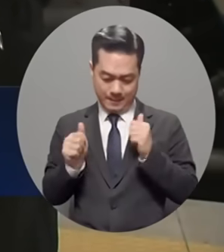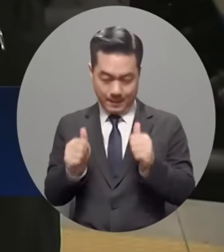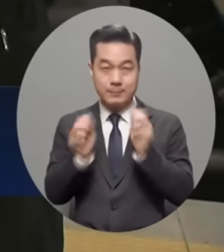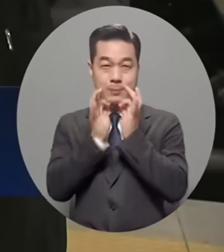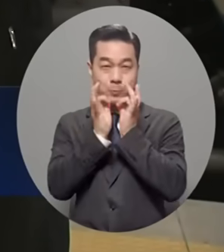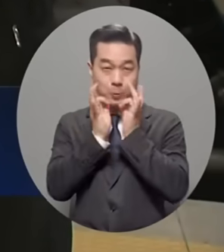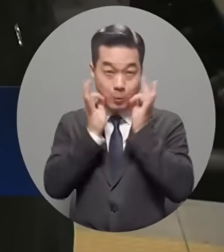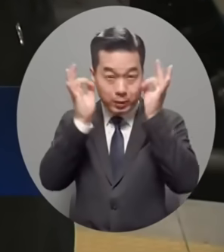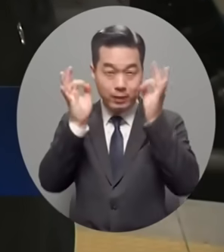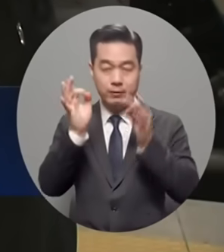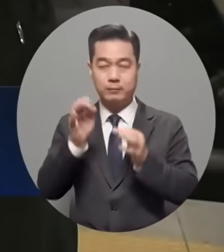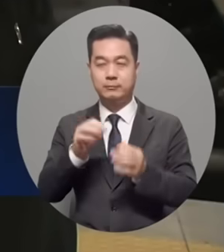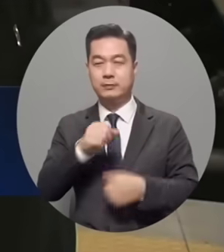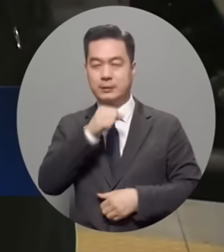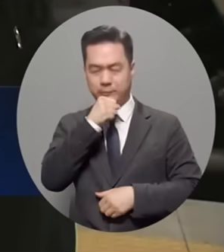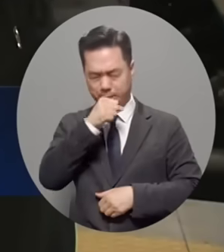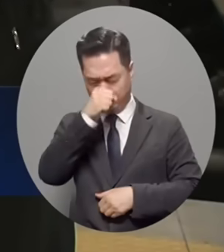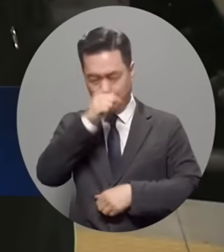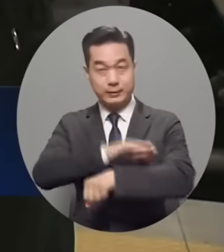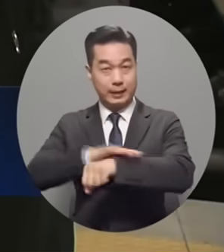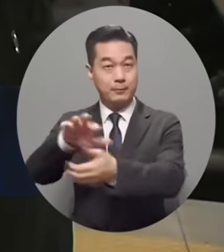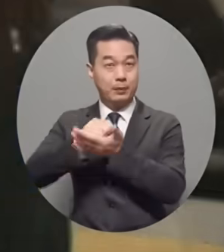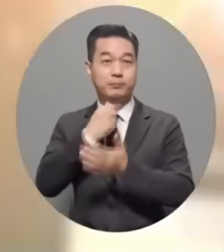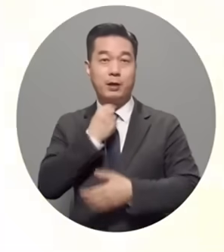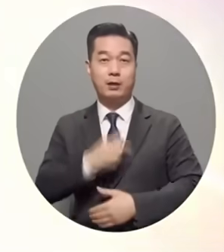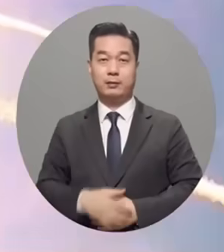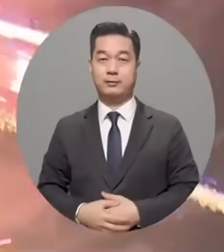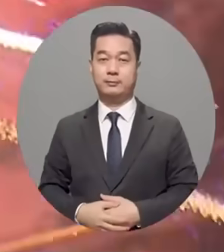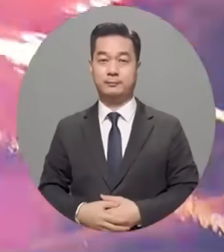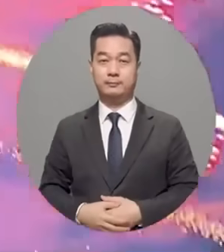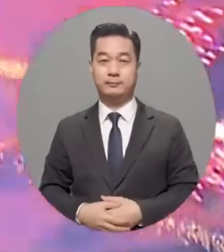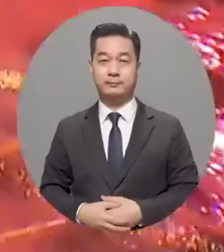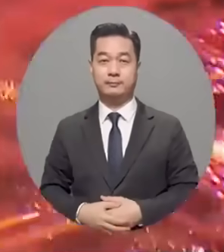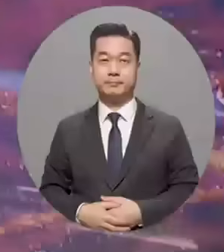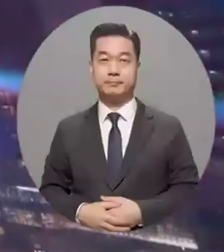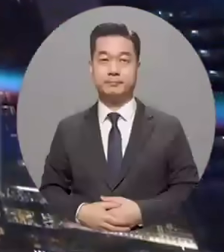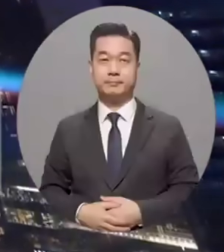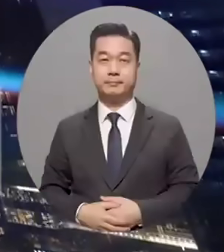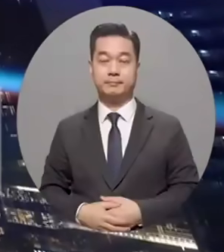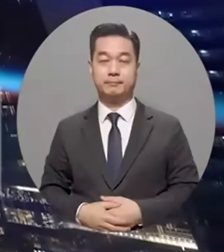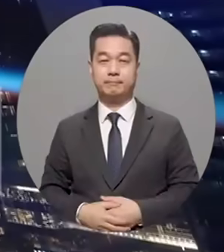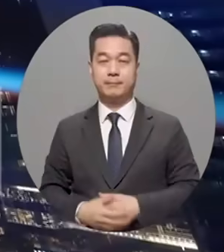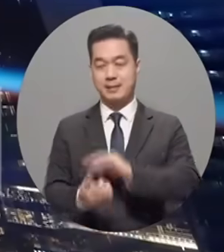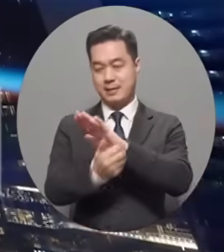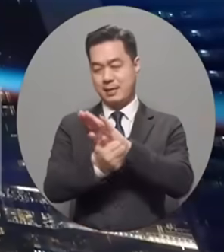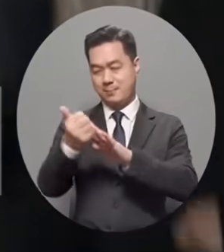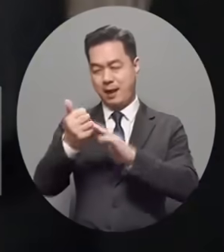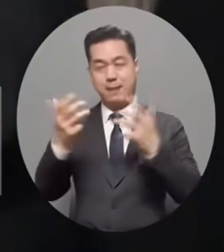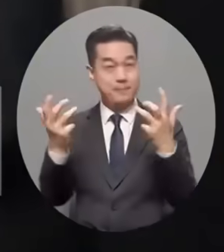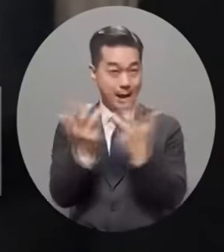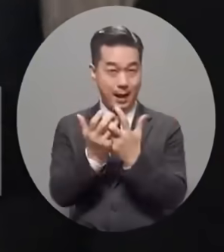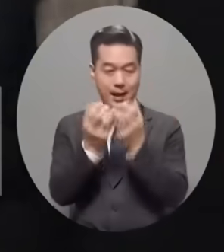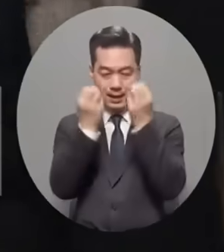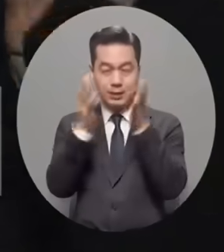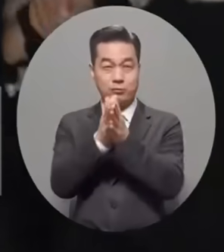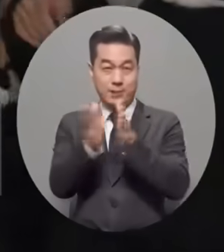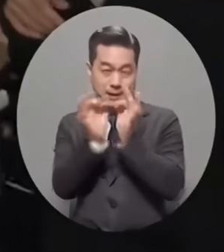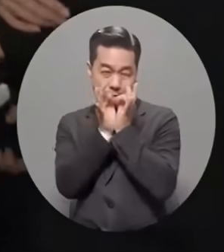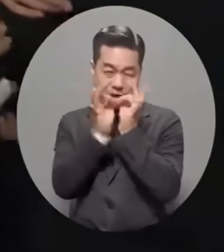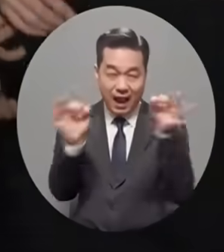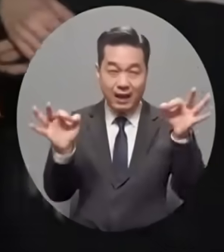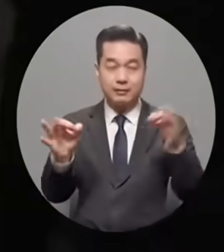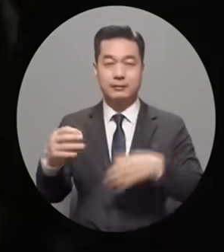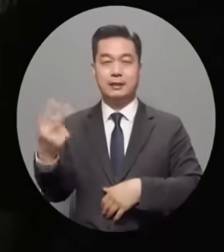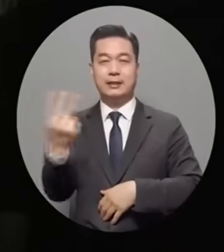노력해서 더 좋은 성적 받고 싶어요. 힘찬 새 출발과 희망찬 외침 속에